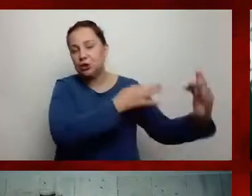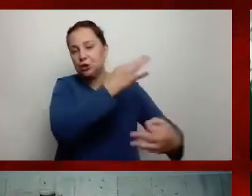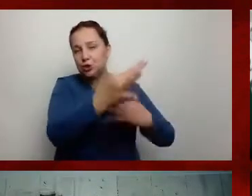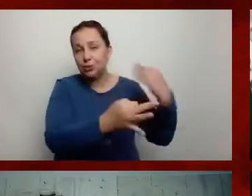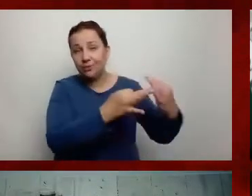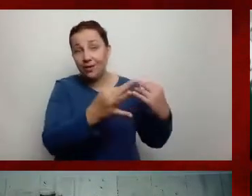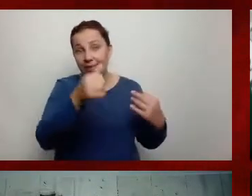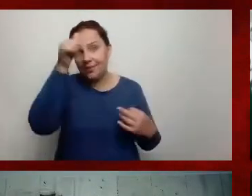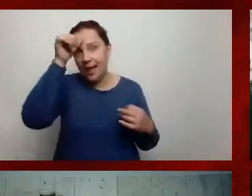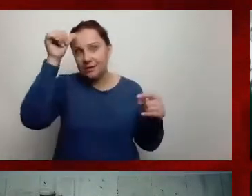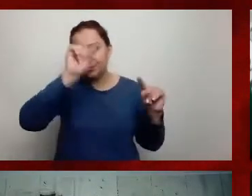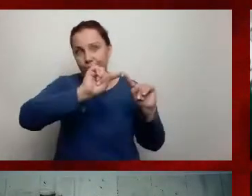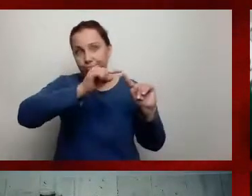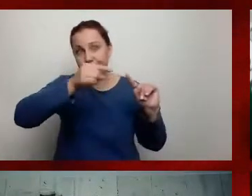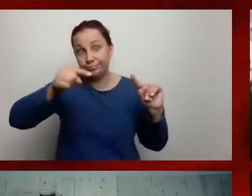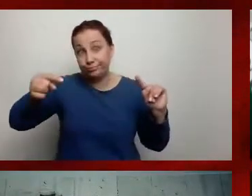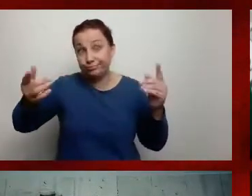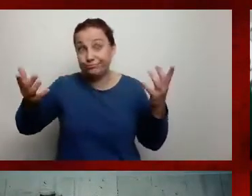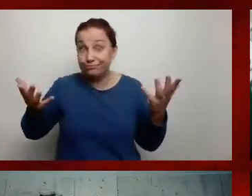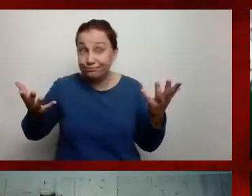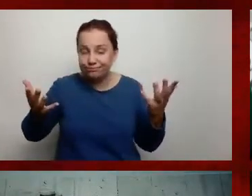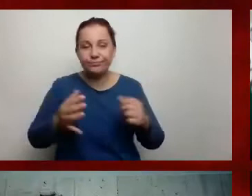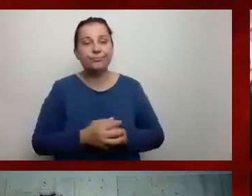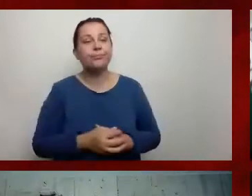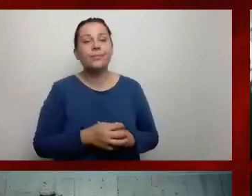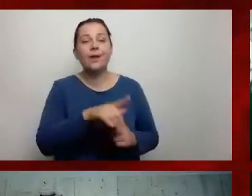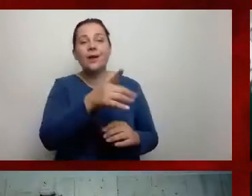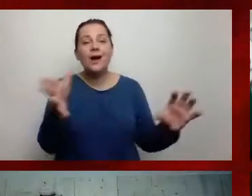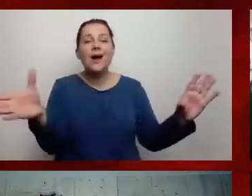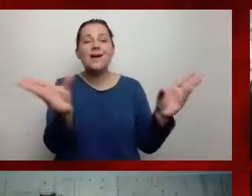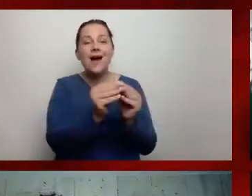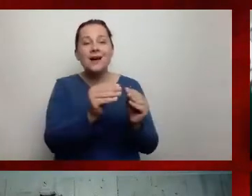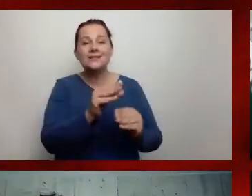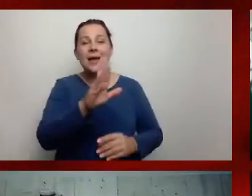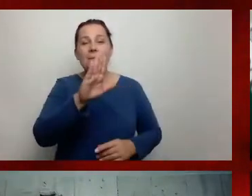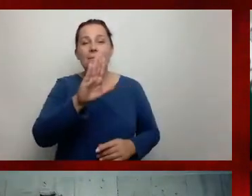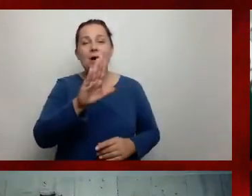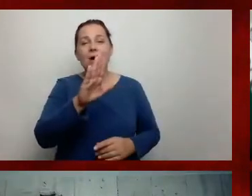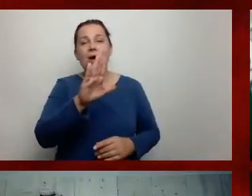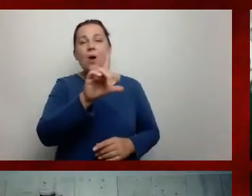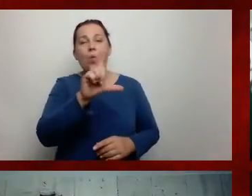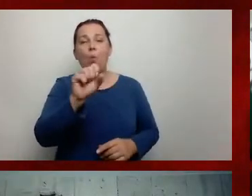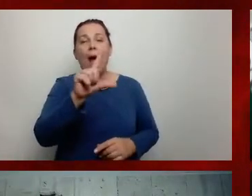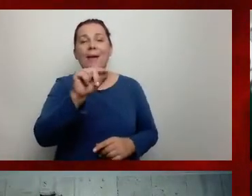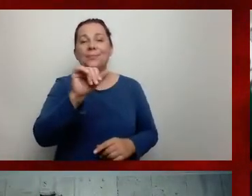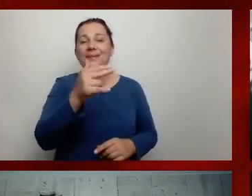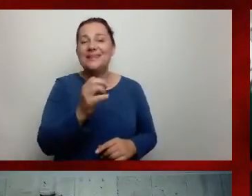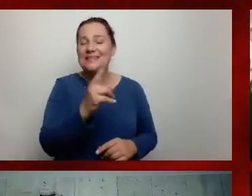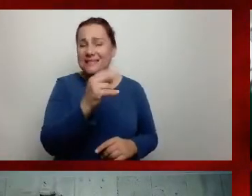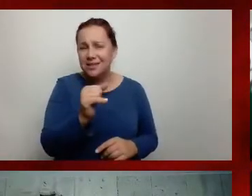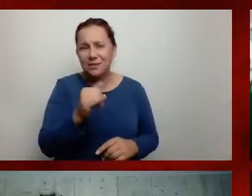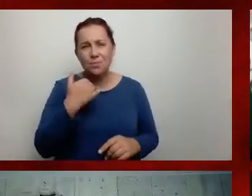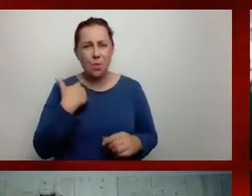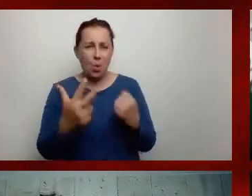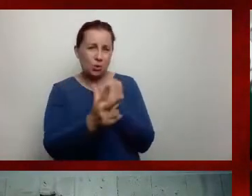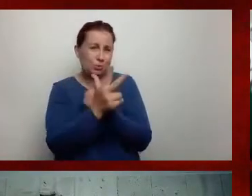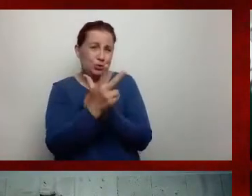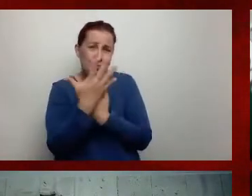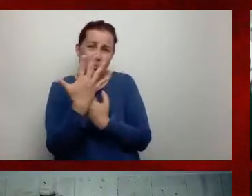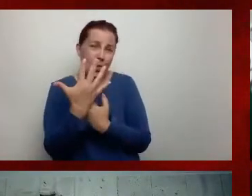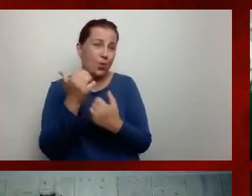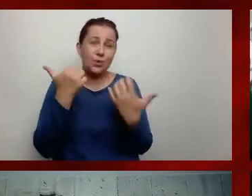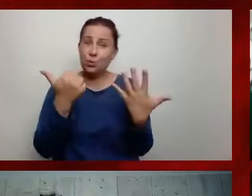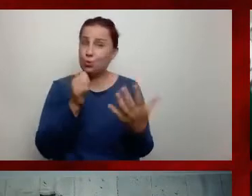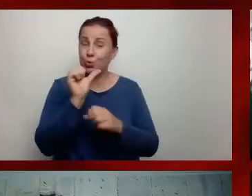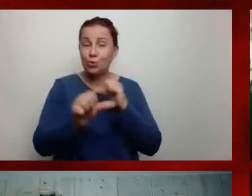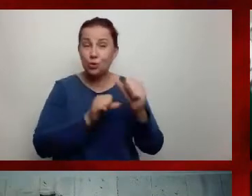Øverli, który współpracował, koncertował przez wiele lat ze Zbigniewem Łapińskim. Ich pierwszą wspólną płytą z 85 lub 6 roku był